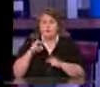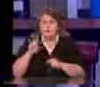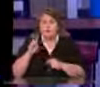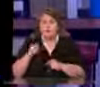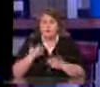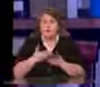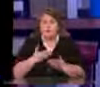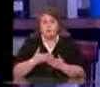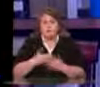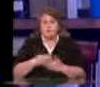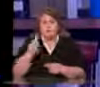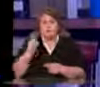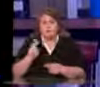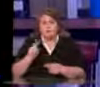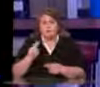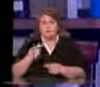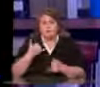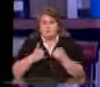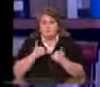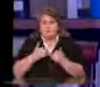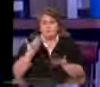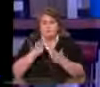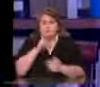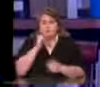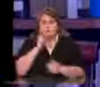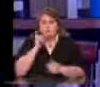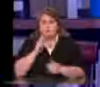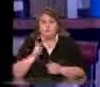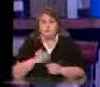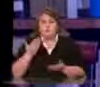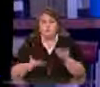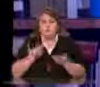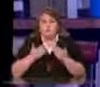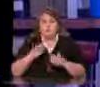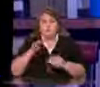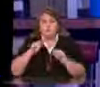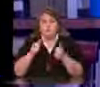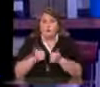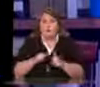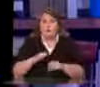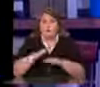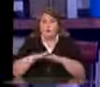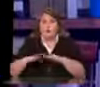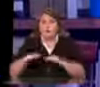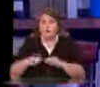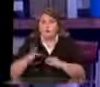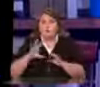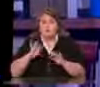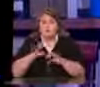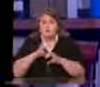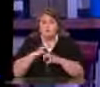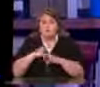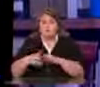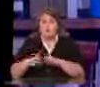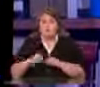Например, цветом желтый или зеленый, или формой гладкие семена, морщинистые